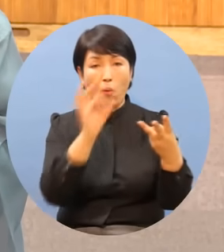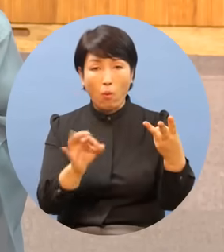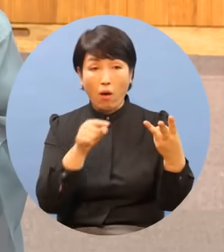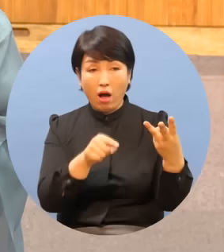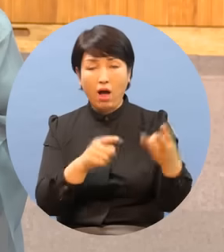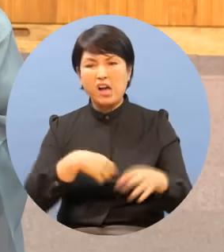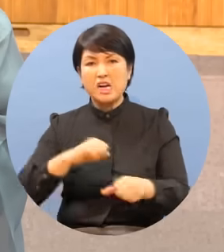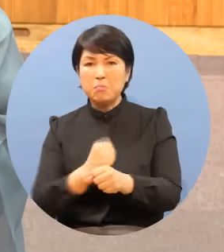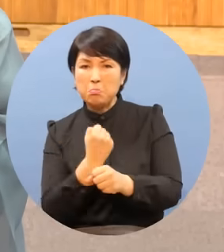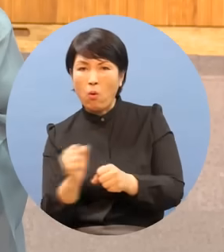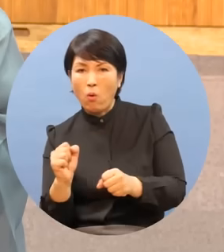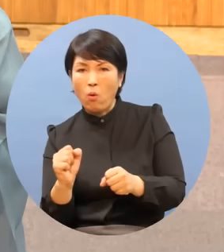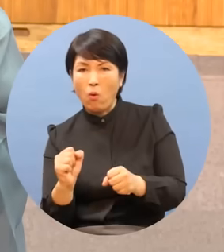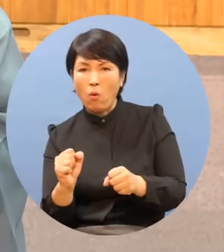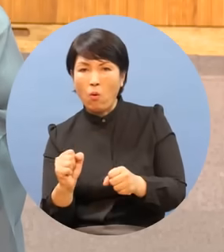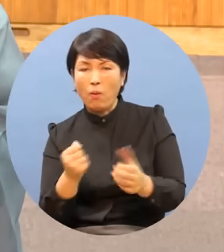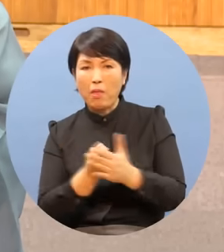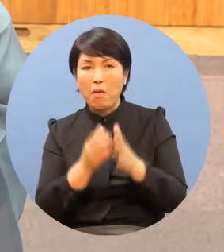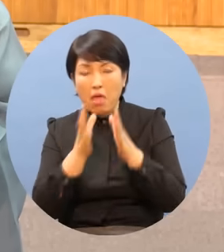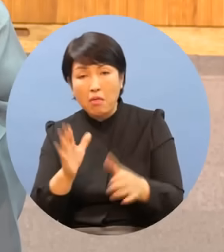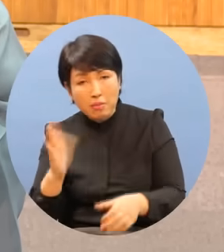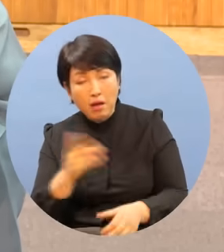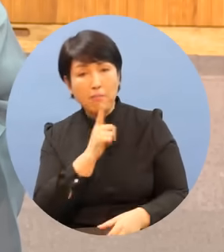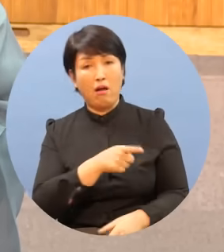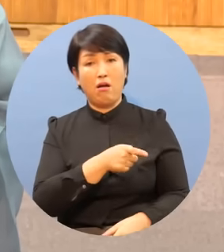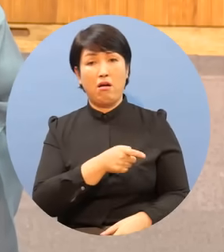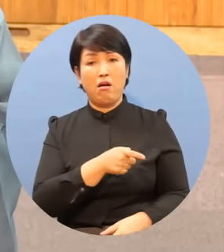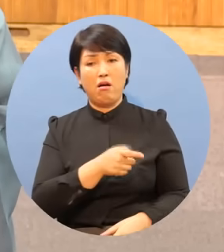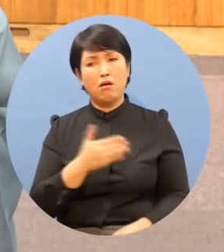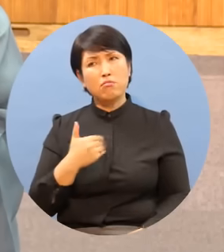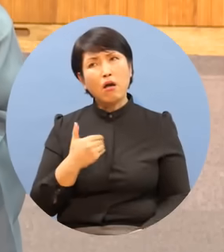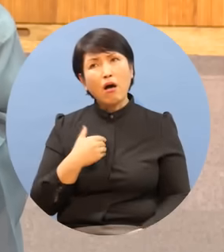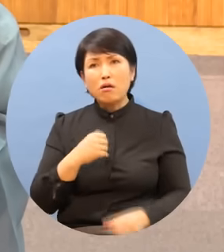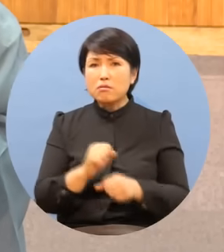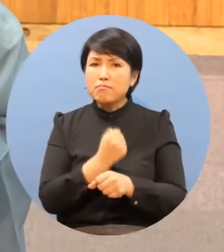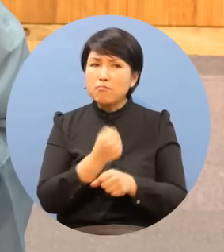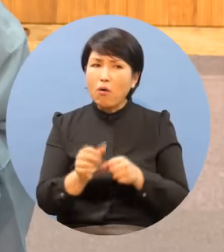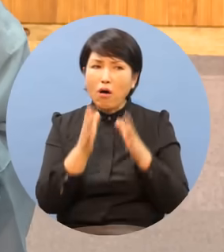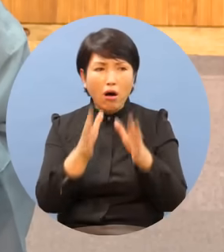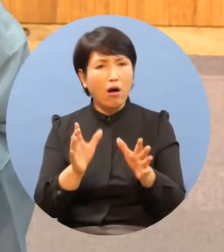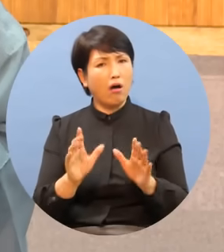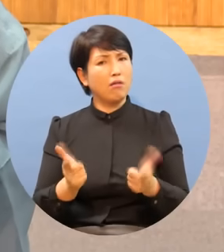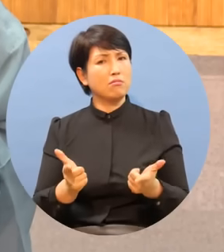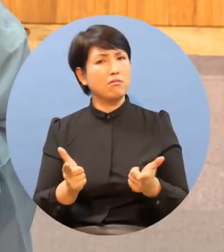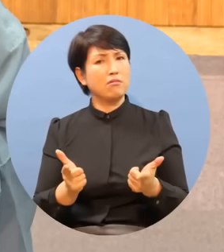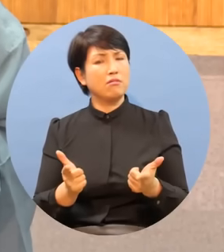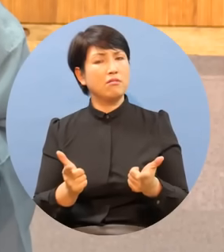이런 얘기예요. 나는 아무리 생각해도 내가 음모에 휩쓸린 것 같지는 않는데,